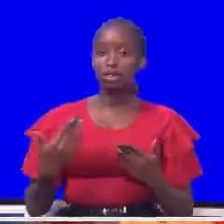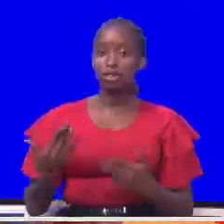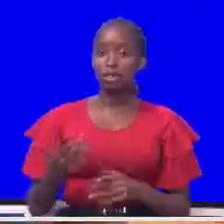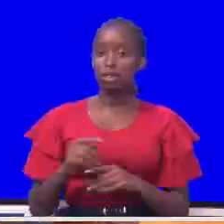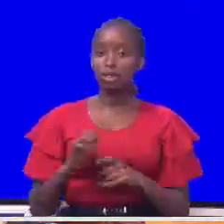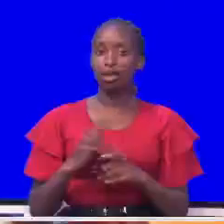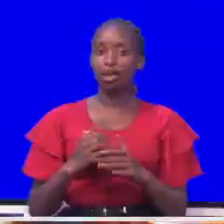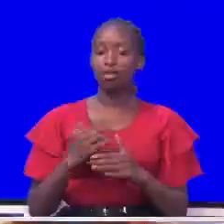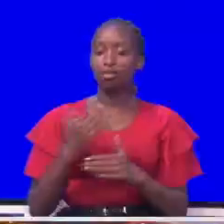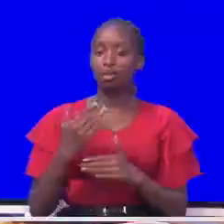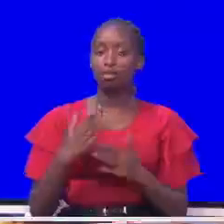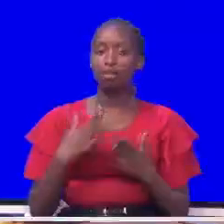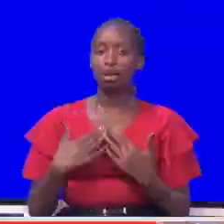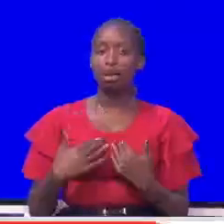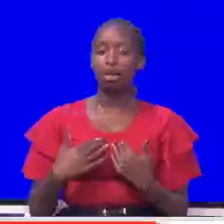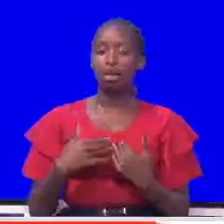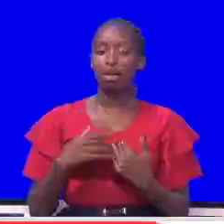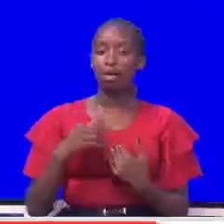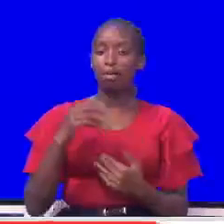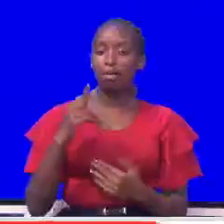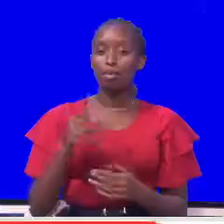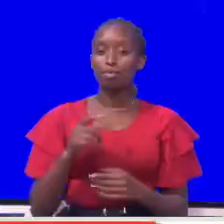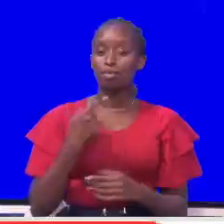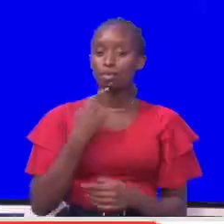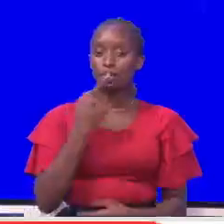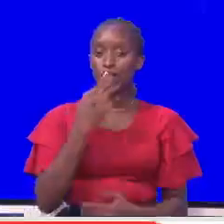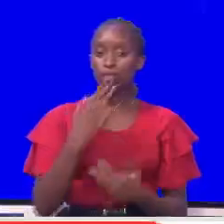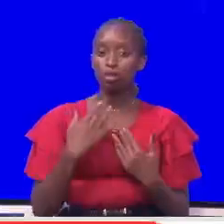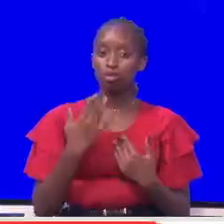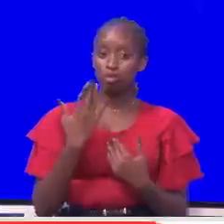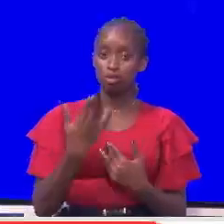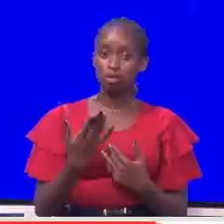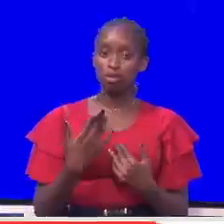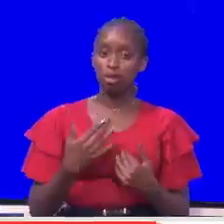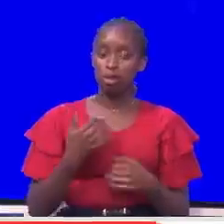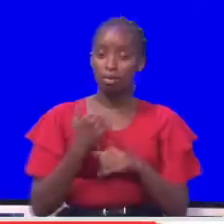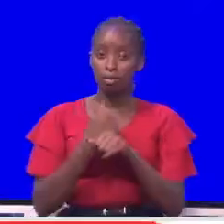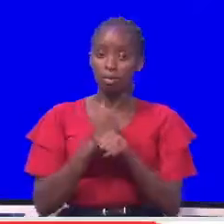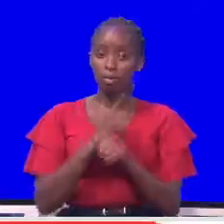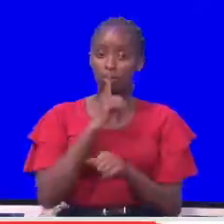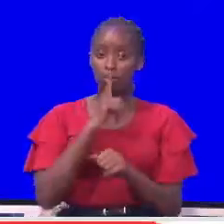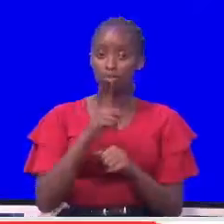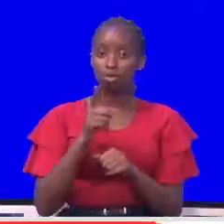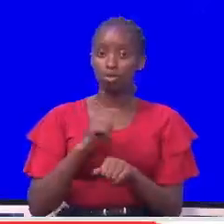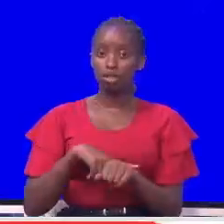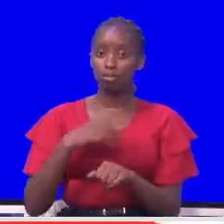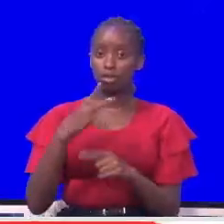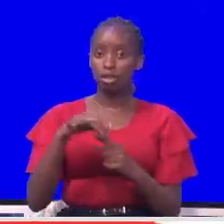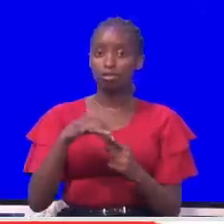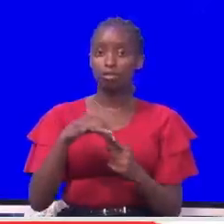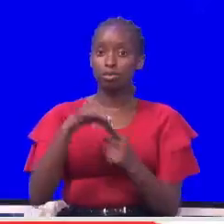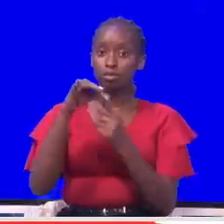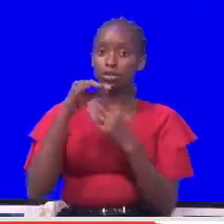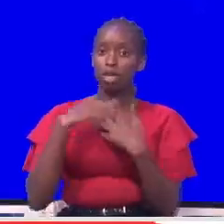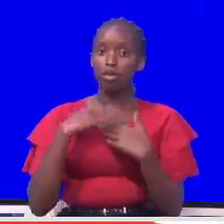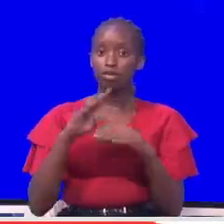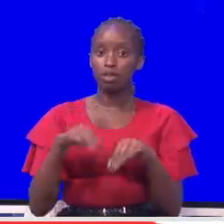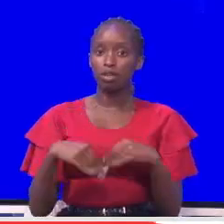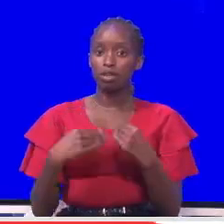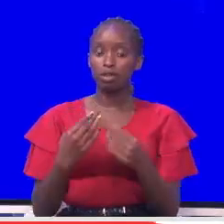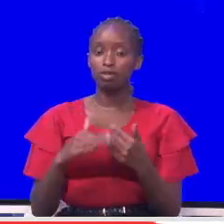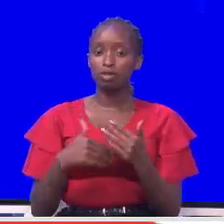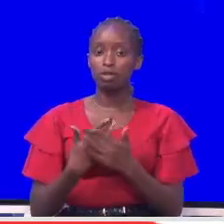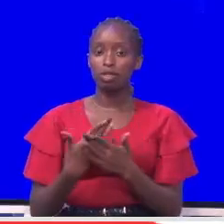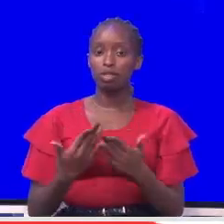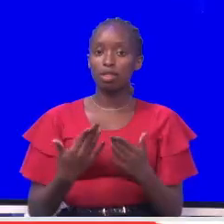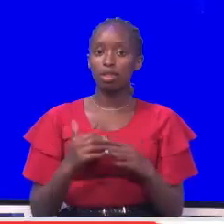kamati ya Olimpiki nchini Paul Tergat amewaomba wanariadha kuhakikisha kuwa watakapochaguliwa wanatoa ubingwa kwenye mashindano